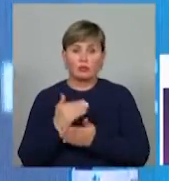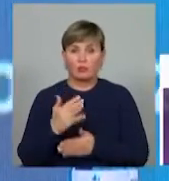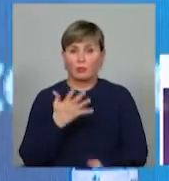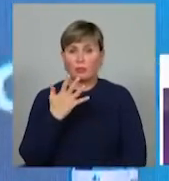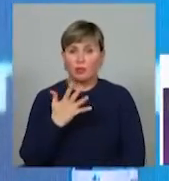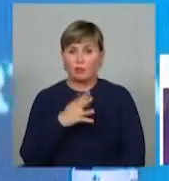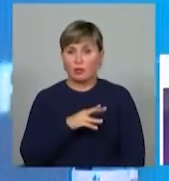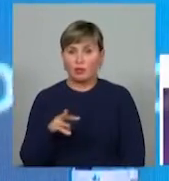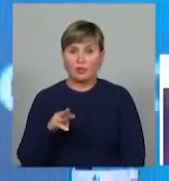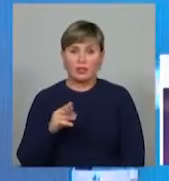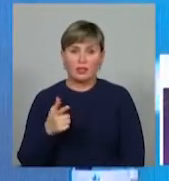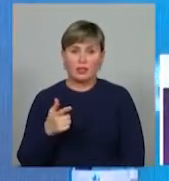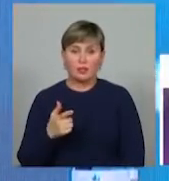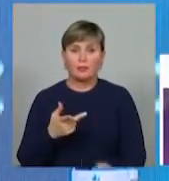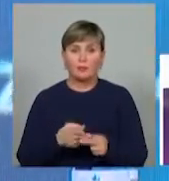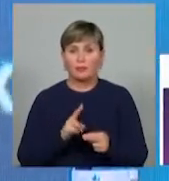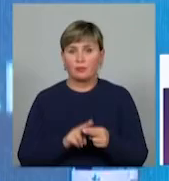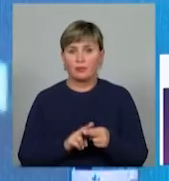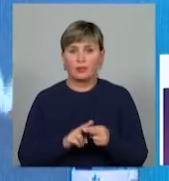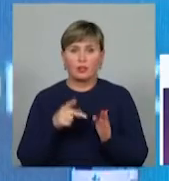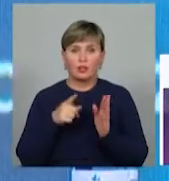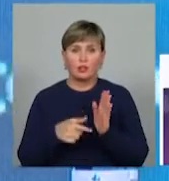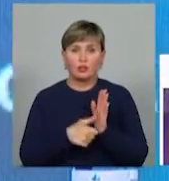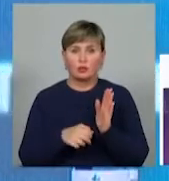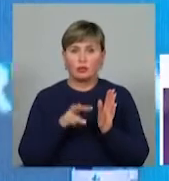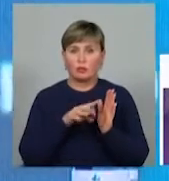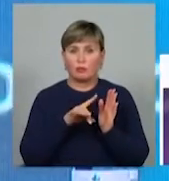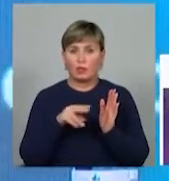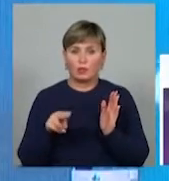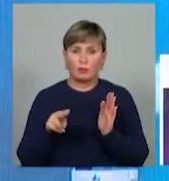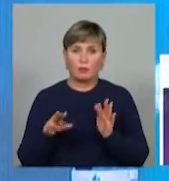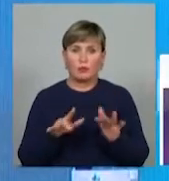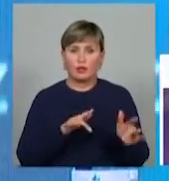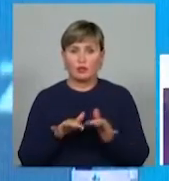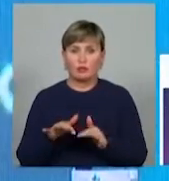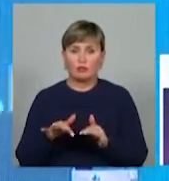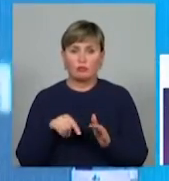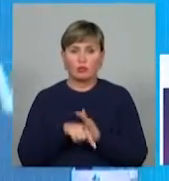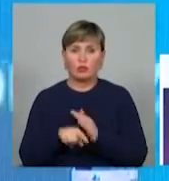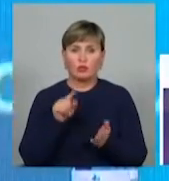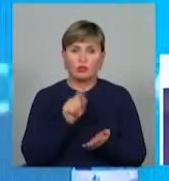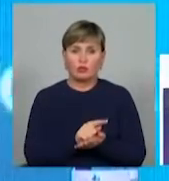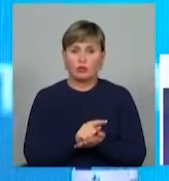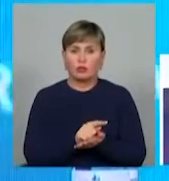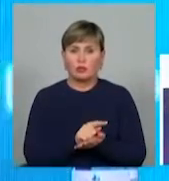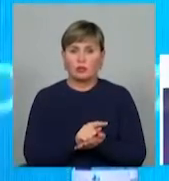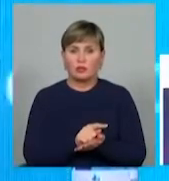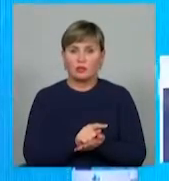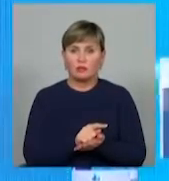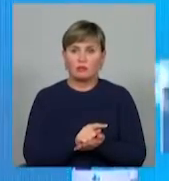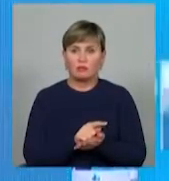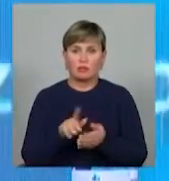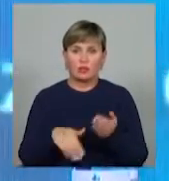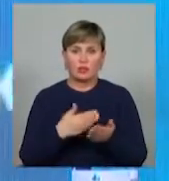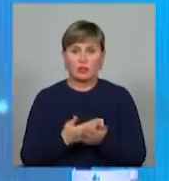тенге это 1600 мрп в ходе данной процедуры ему что должен должника подлежит